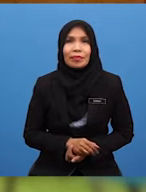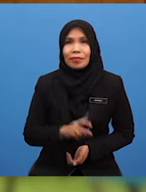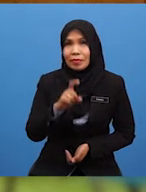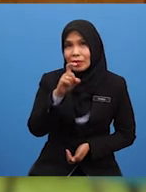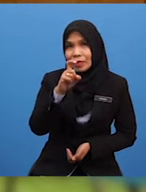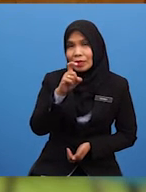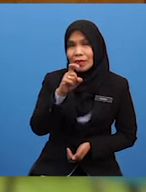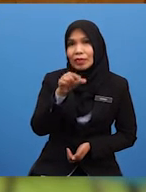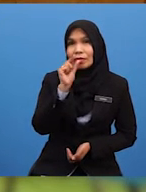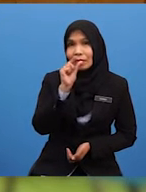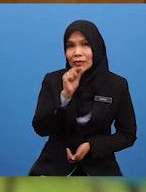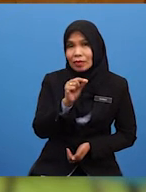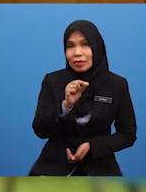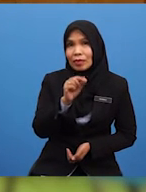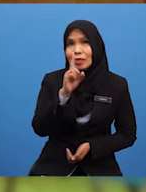X, titik